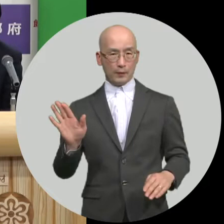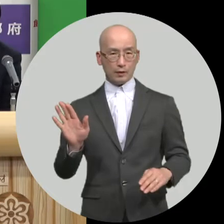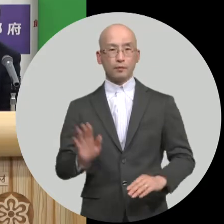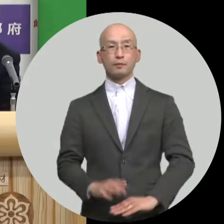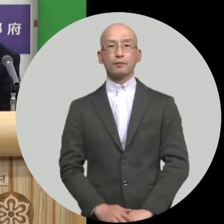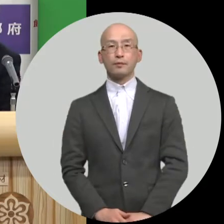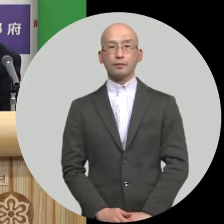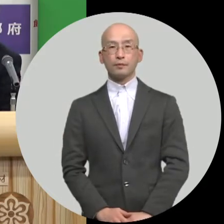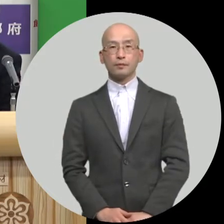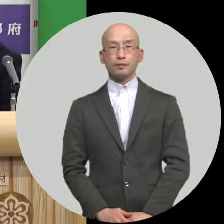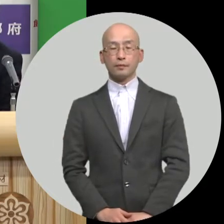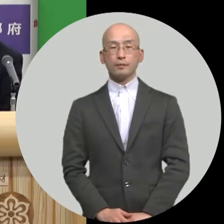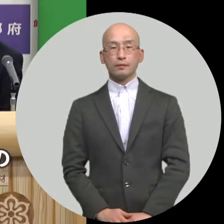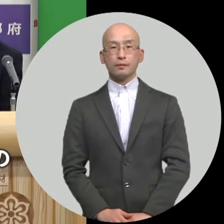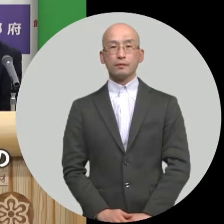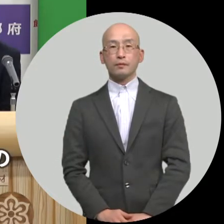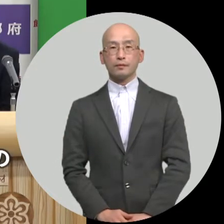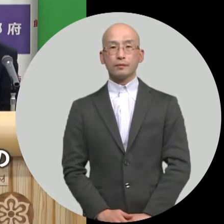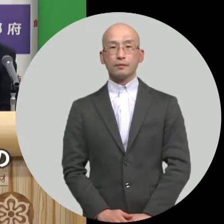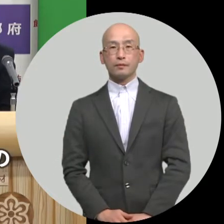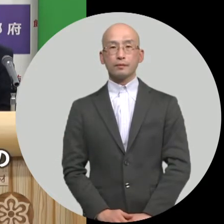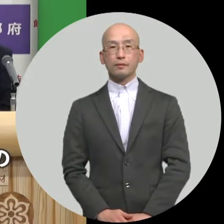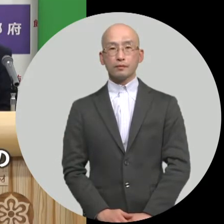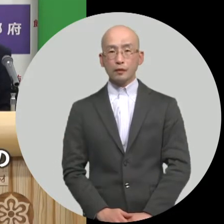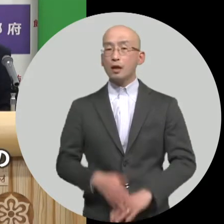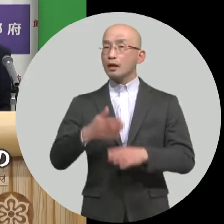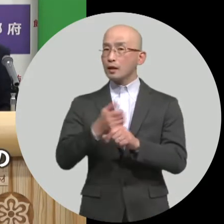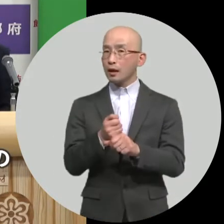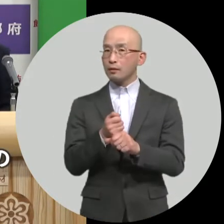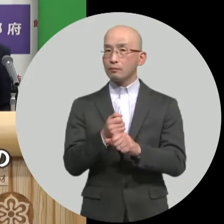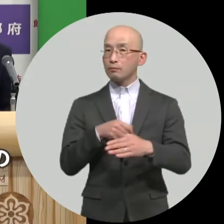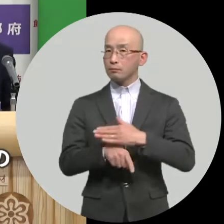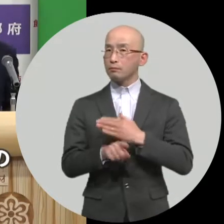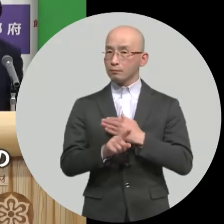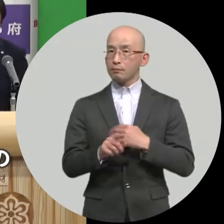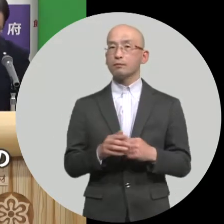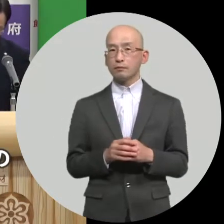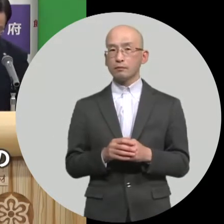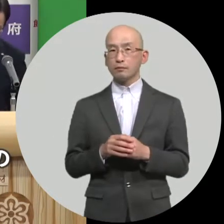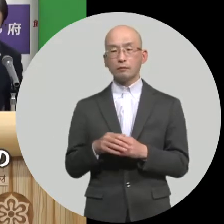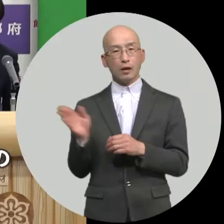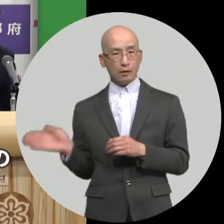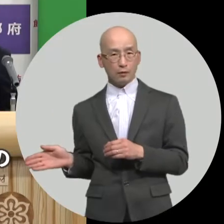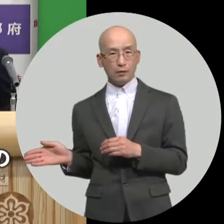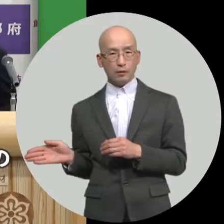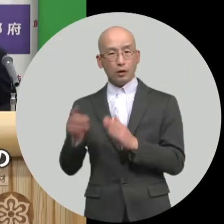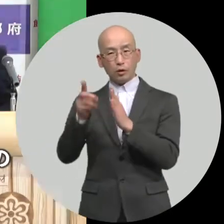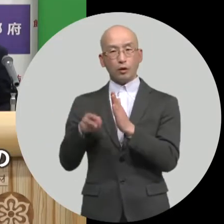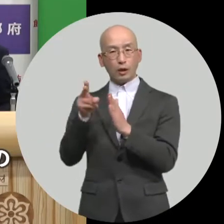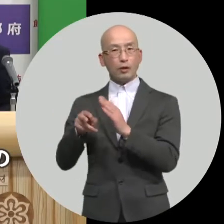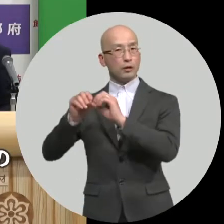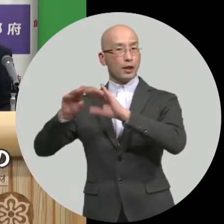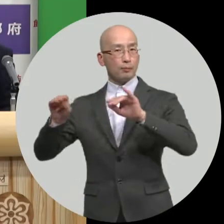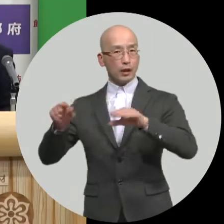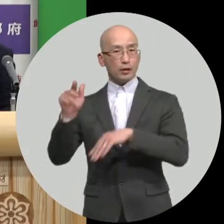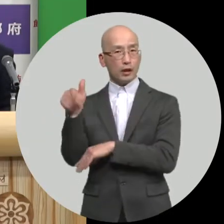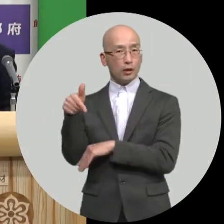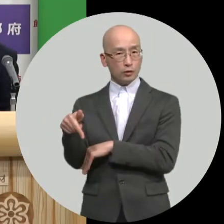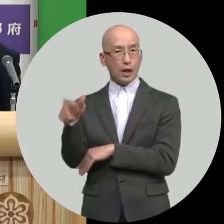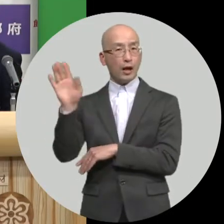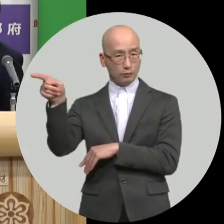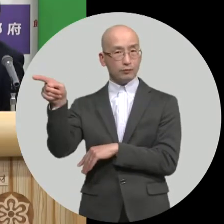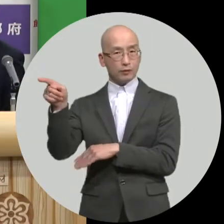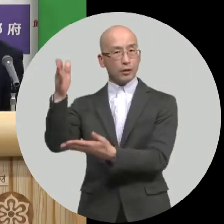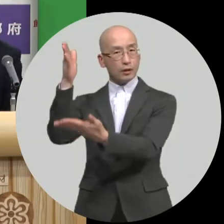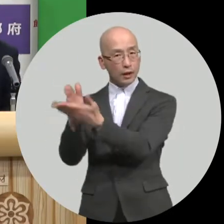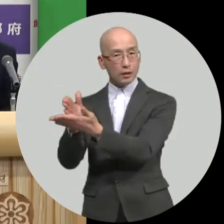。これは期間につきましては GoTo トラベルの政府全体の停止期間ということで設定されますので